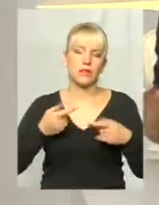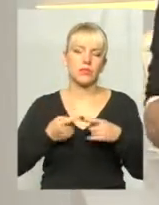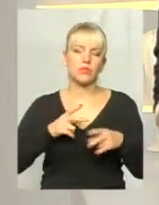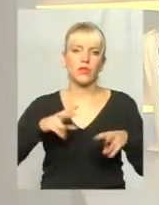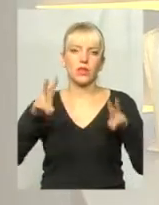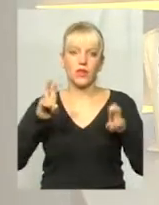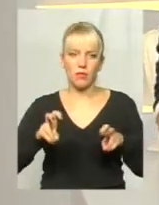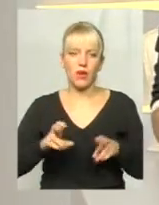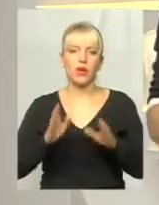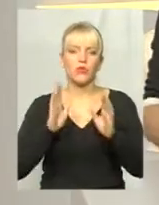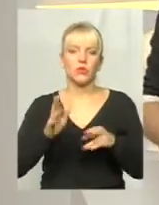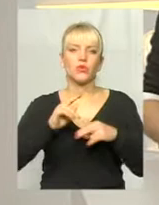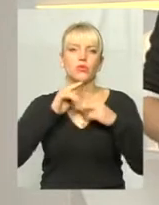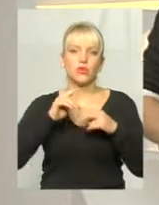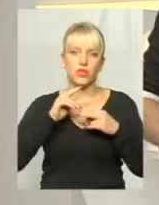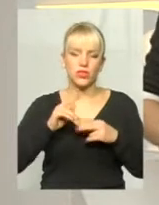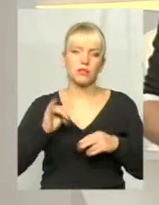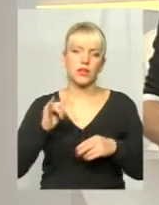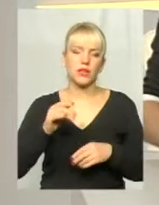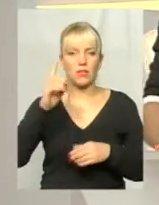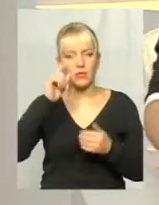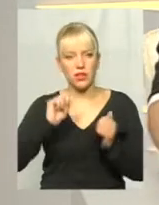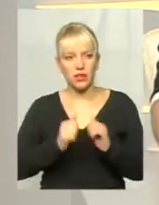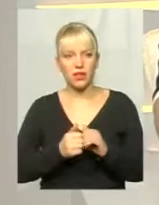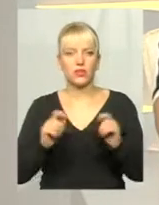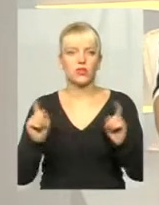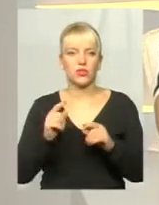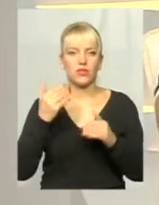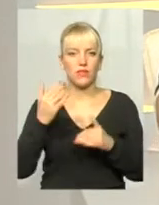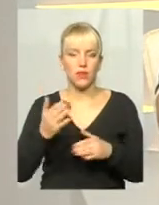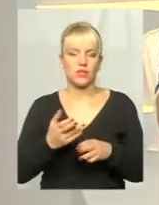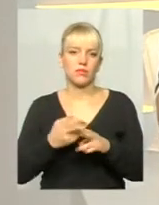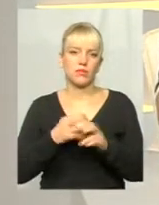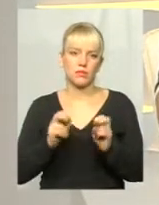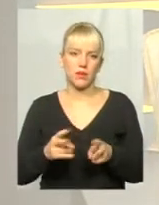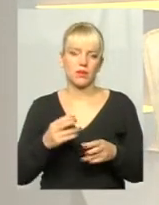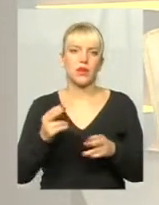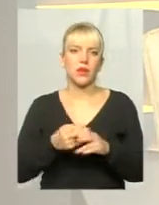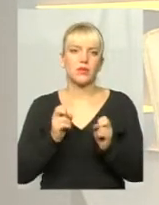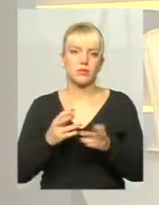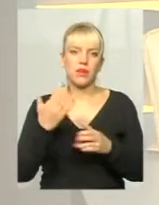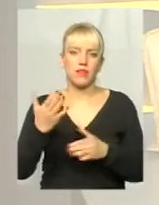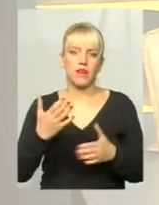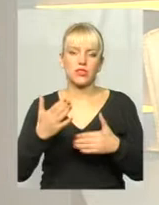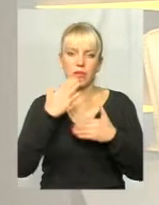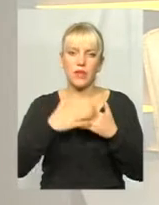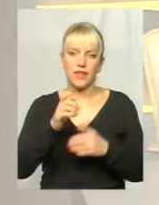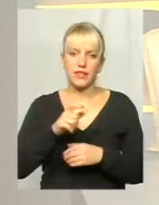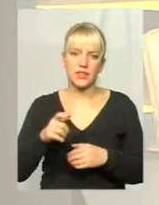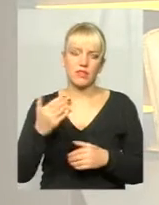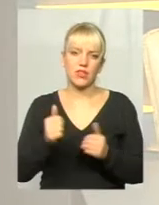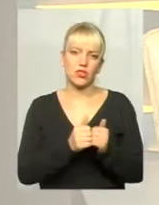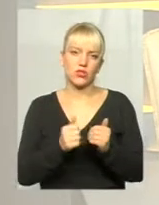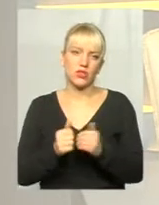тема. Будьте уважними і пам'ятайте, що ваша безпека, безпека ваших близьких і ваших